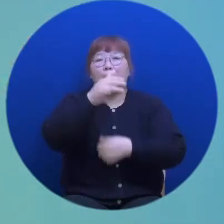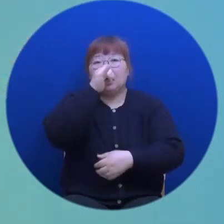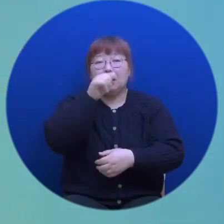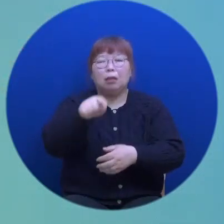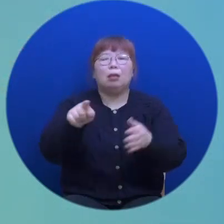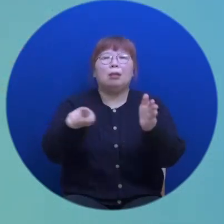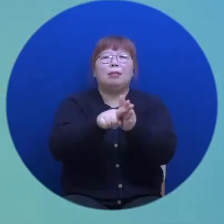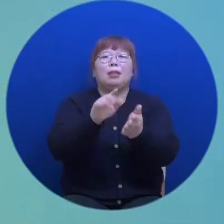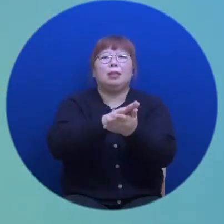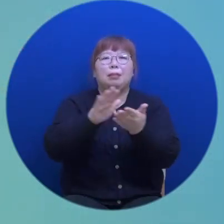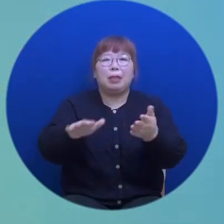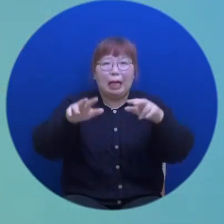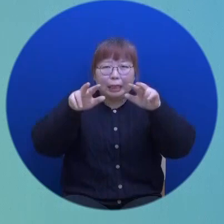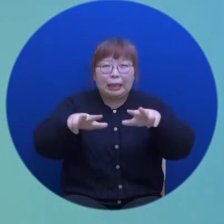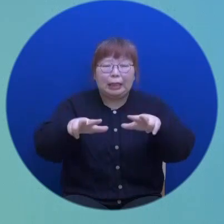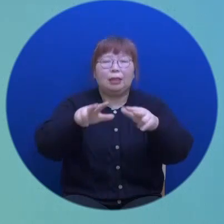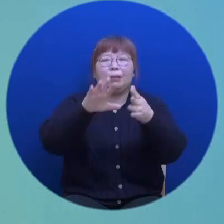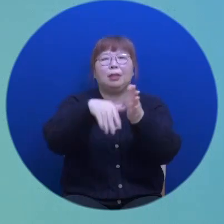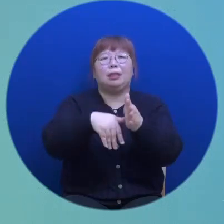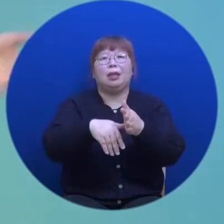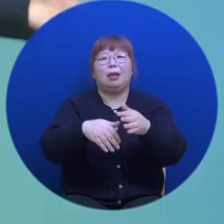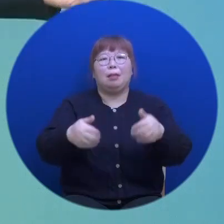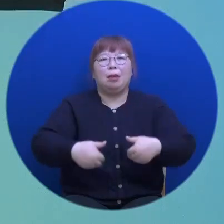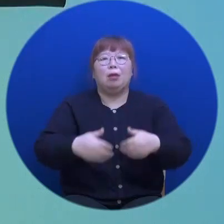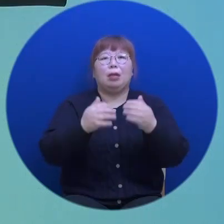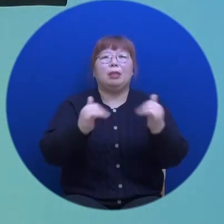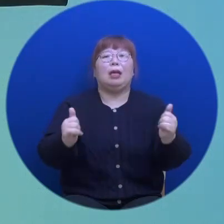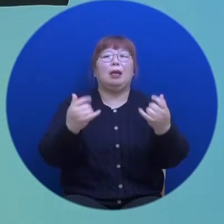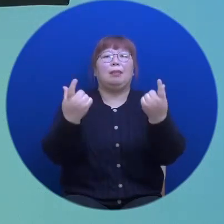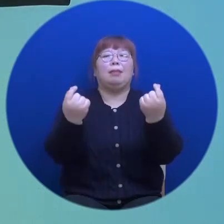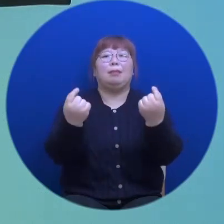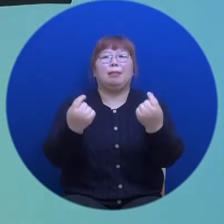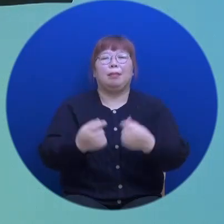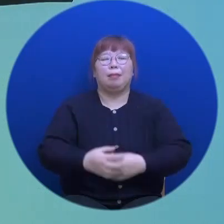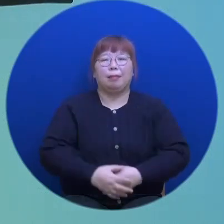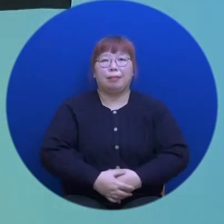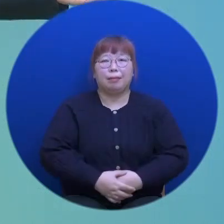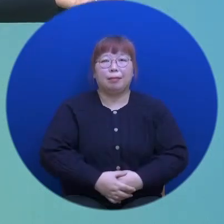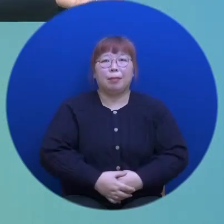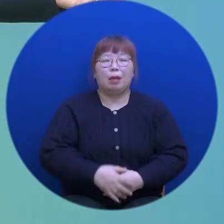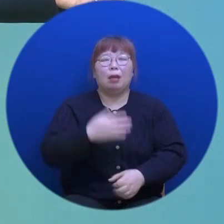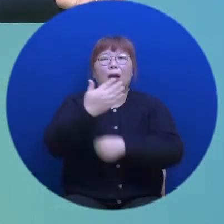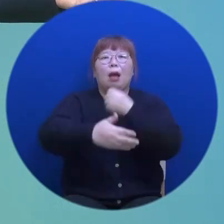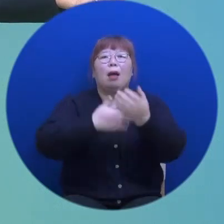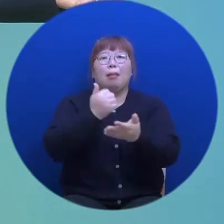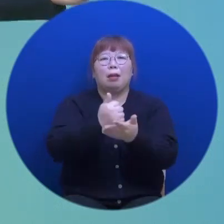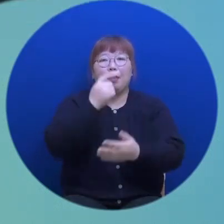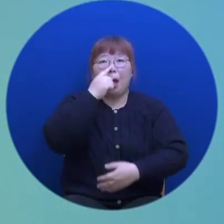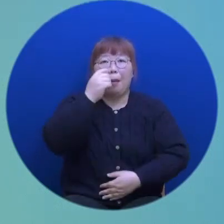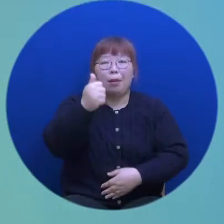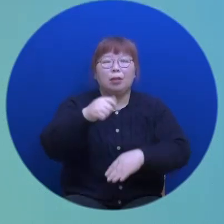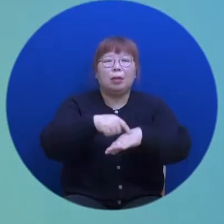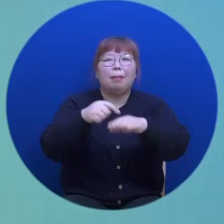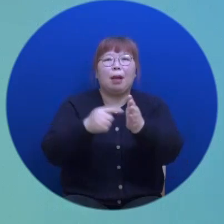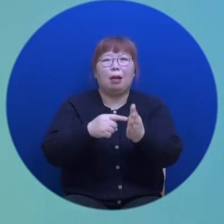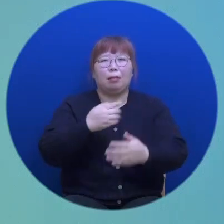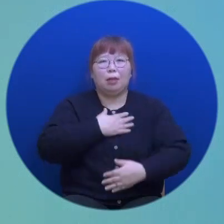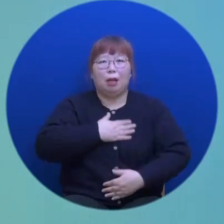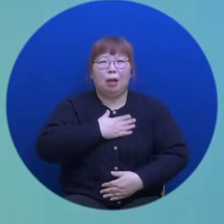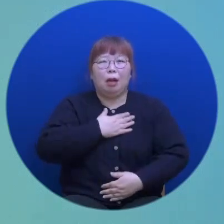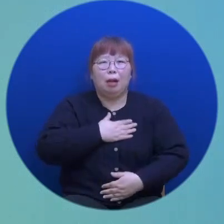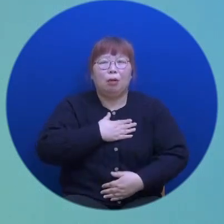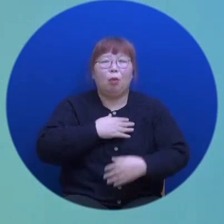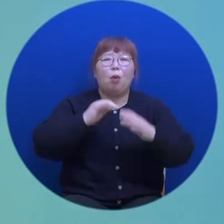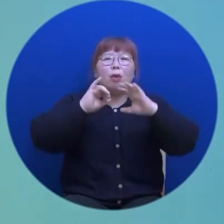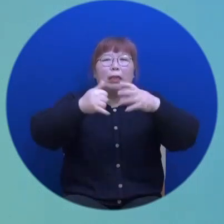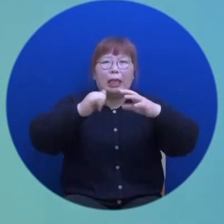왜냐하면 지금 시대에 필요한 사람들이 바로 그런 사람들이기 때문입니다. 하나님 아버지의 마음을 알아서